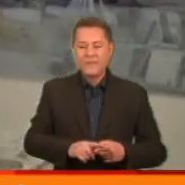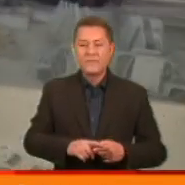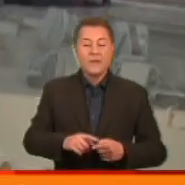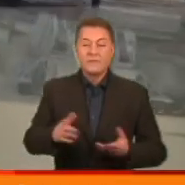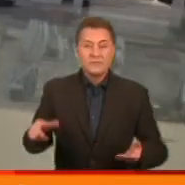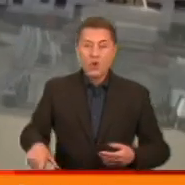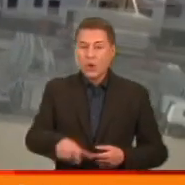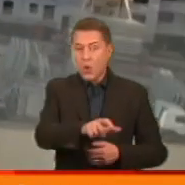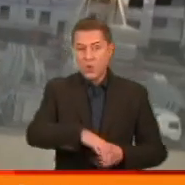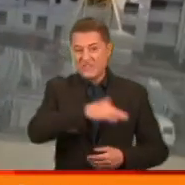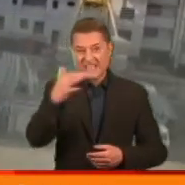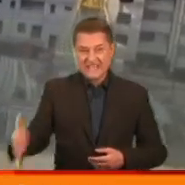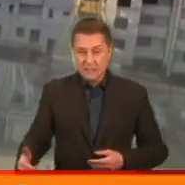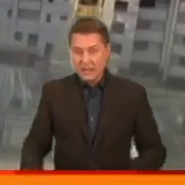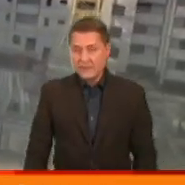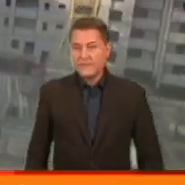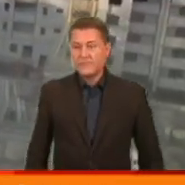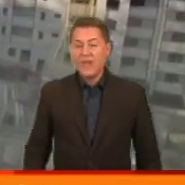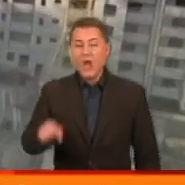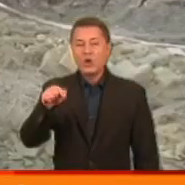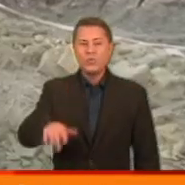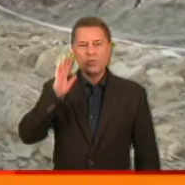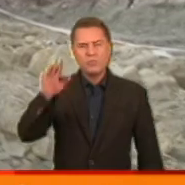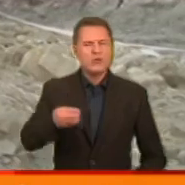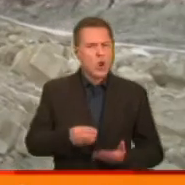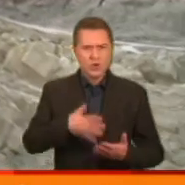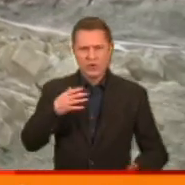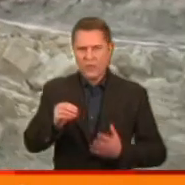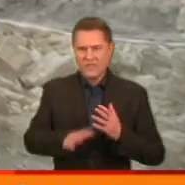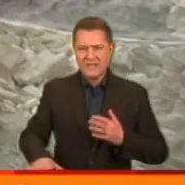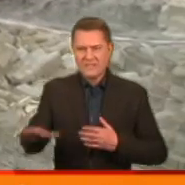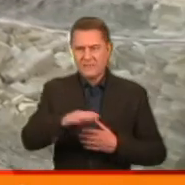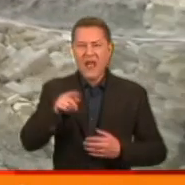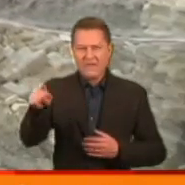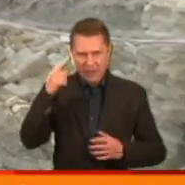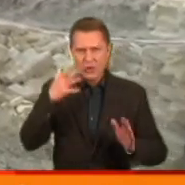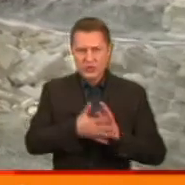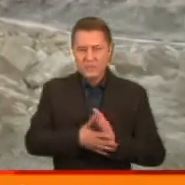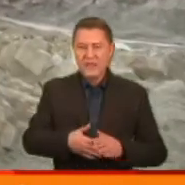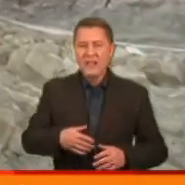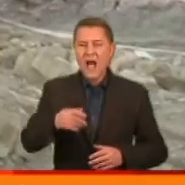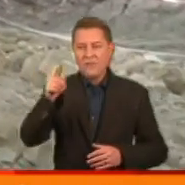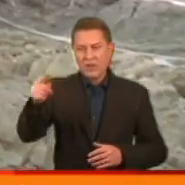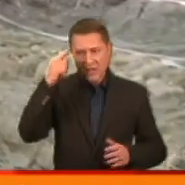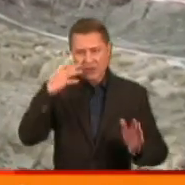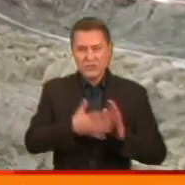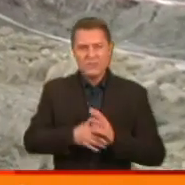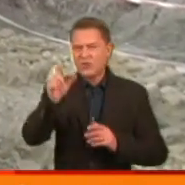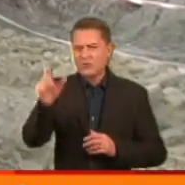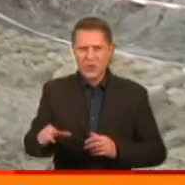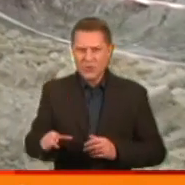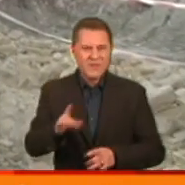дорогу натомість засипали. Тут буде дуже коштовна земля. Це вони розуміють. Вони розуміють, що люди не